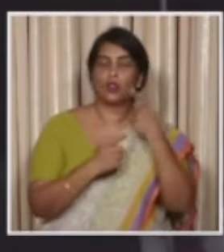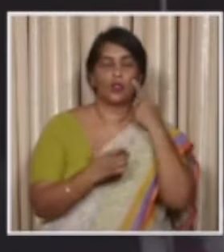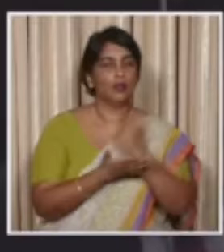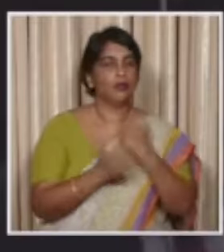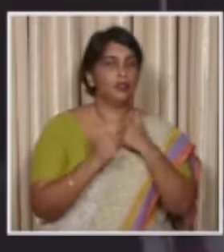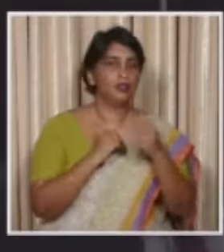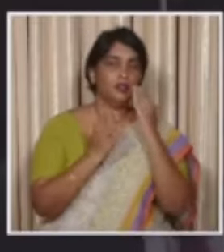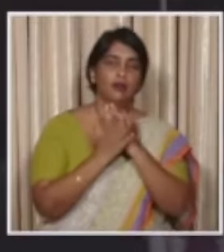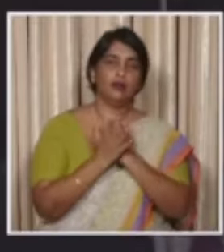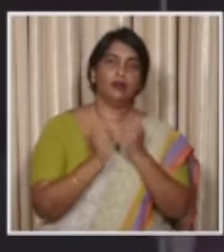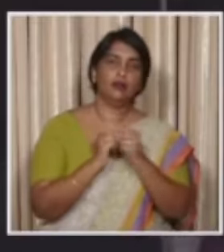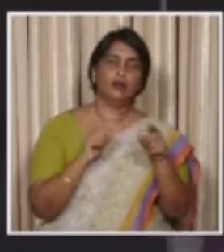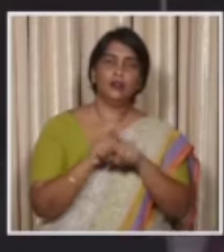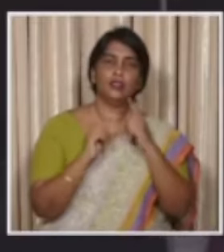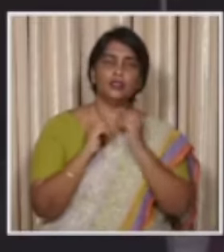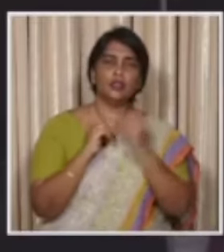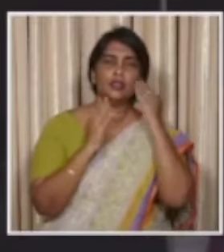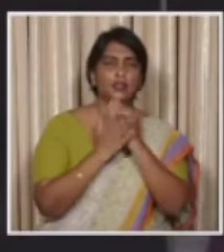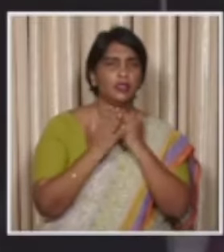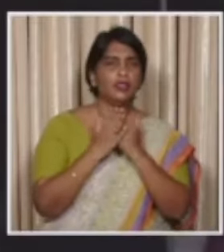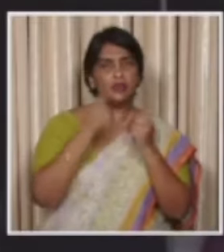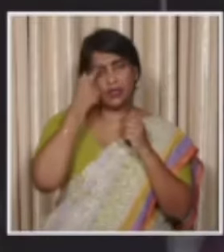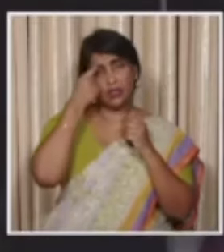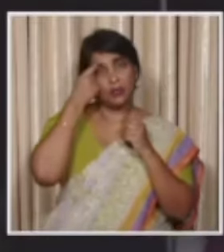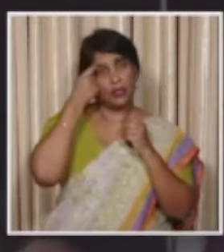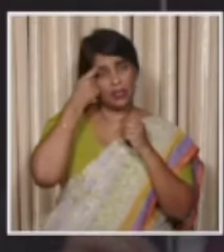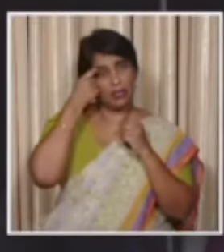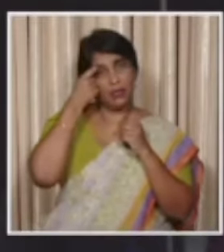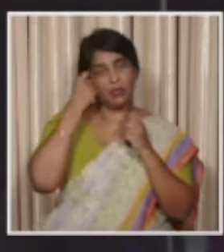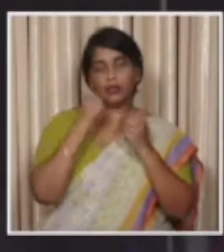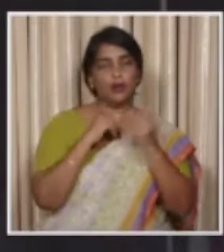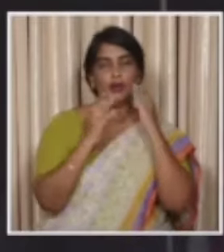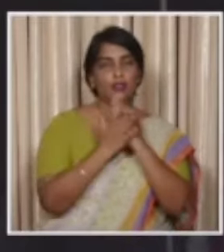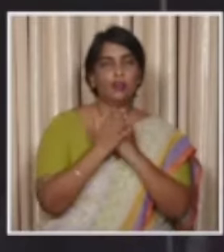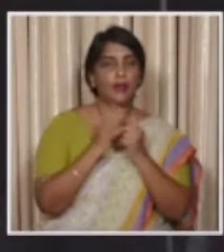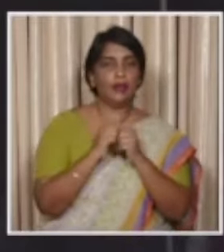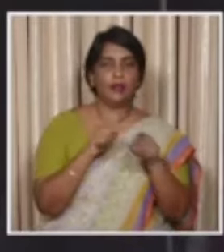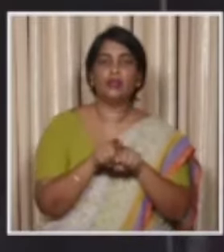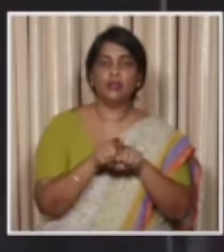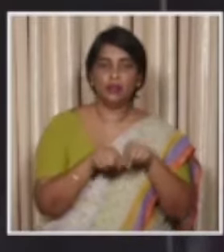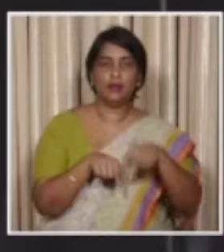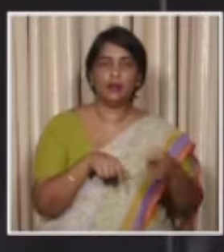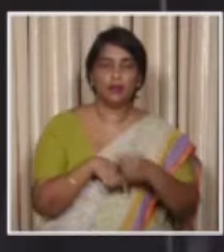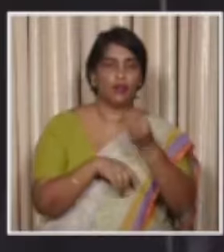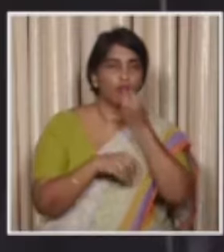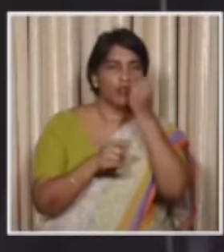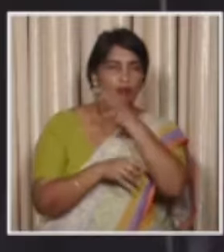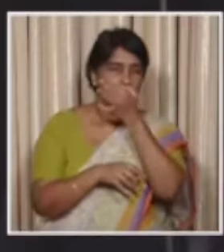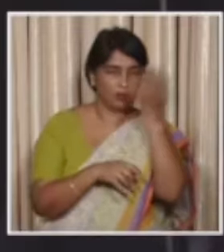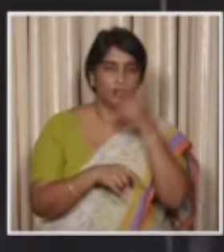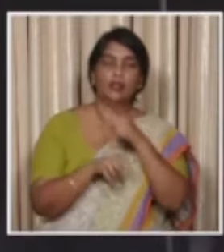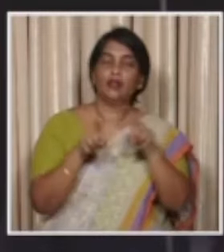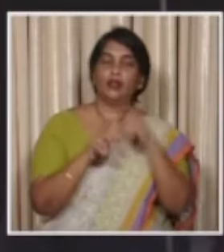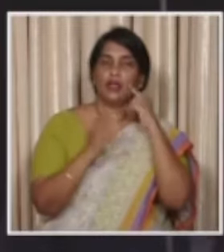කඳ ඌරුවලට යනවා. ඒ ළඟ ඒකට බත් බෙදන්න ඕන. බත් ප්‍රමාද වුණාම පිළුණු වෙනවා. අද දවසෙත් යම් ප්‍රමාණයක් පිළුණු වෙලා තියෙනවා. ඉතින් ඒ